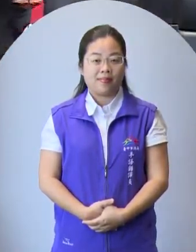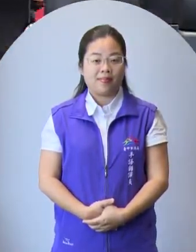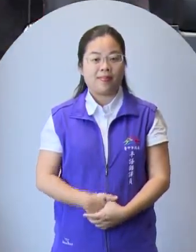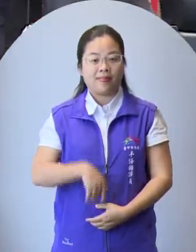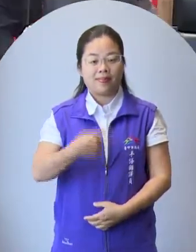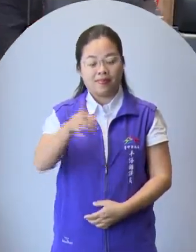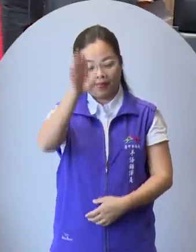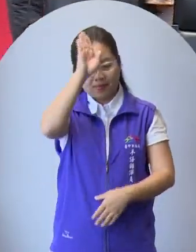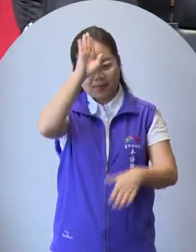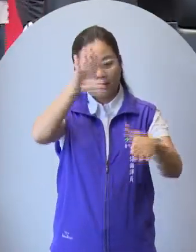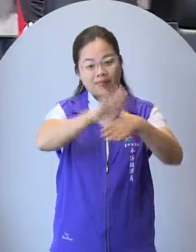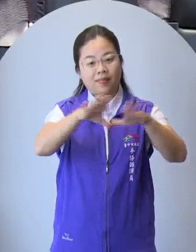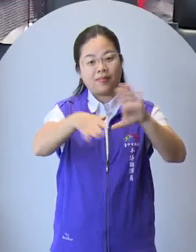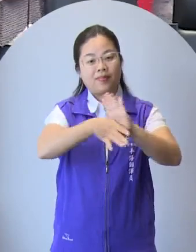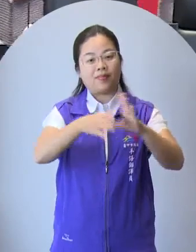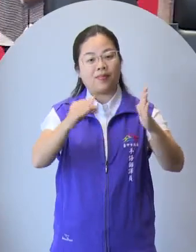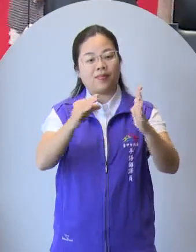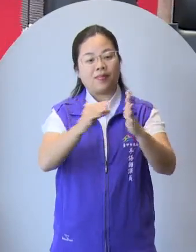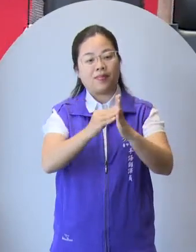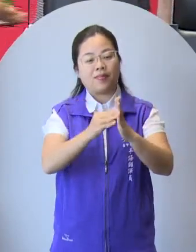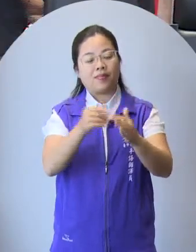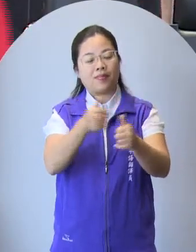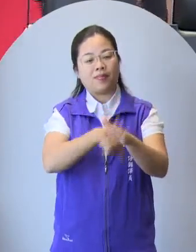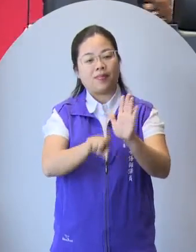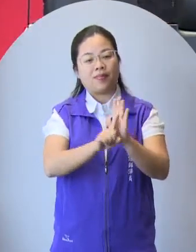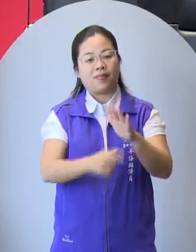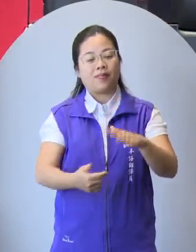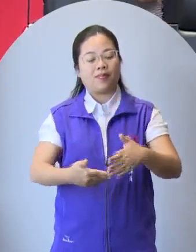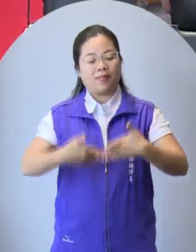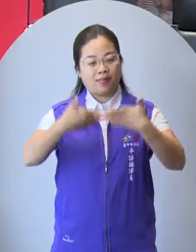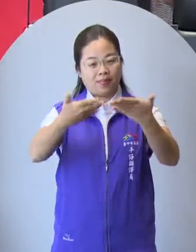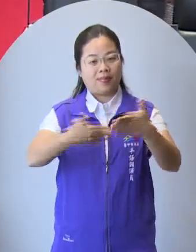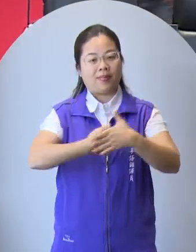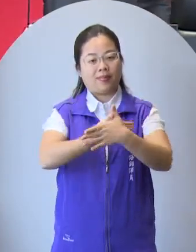接着，请文化局陈局长率同仁上台献奖。